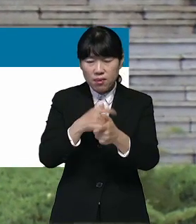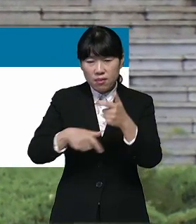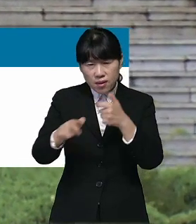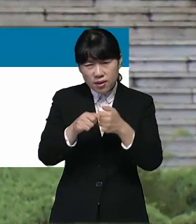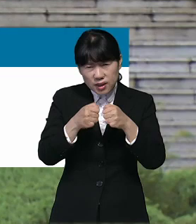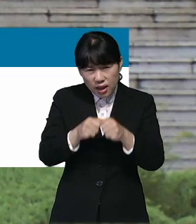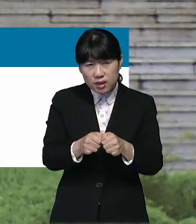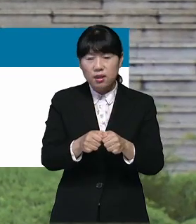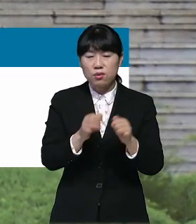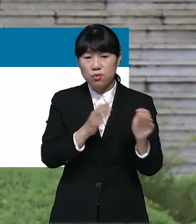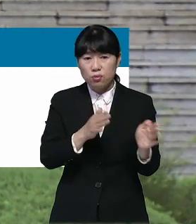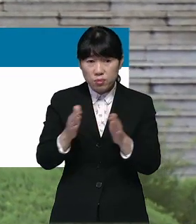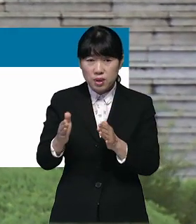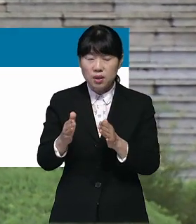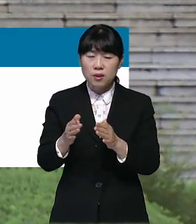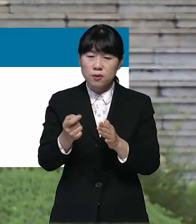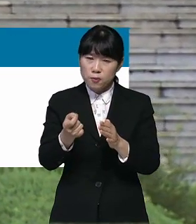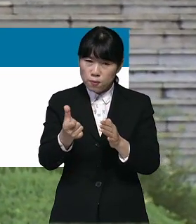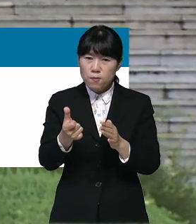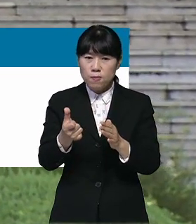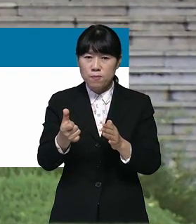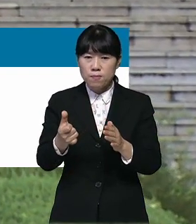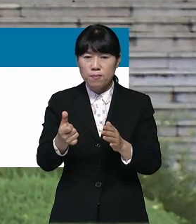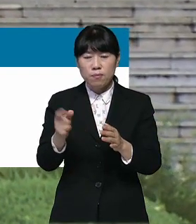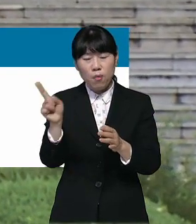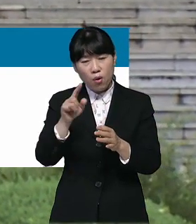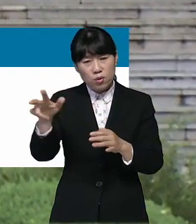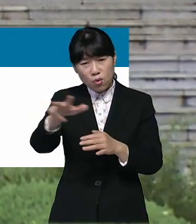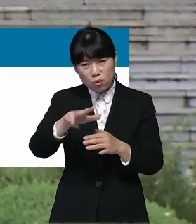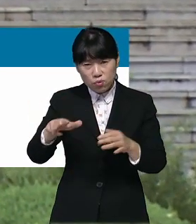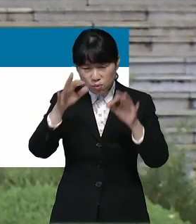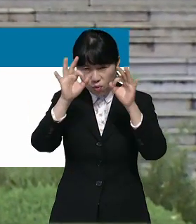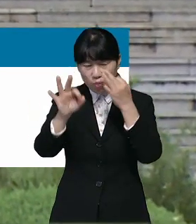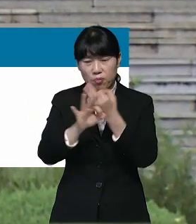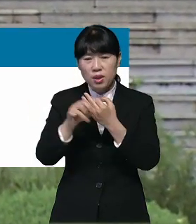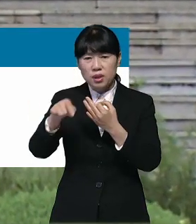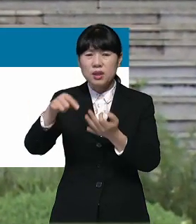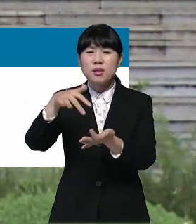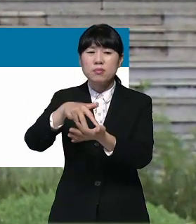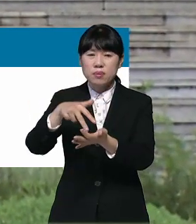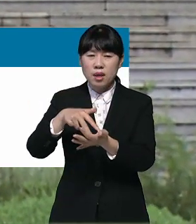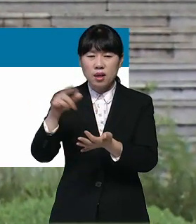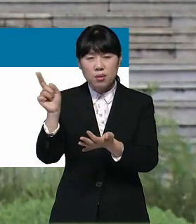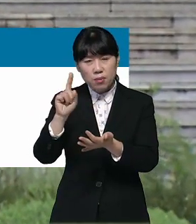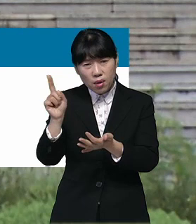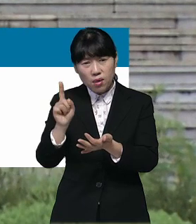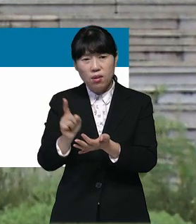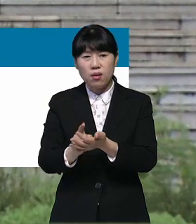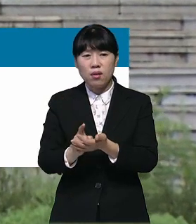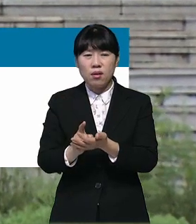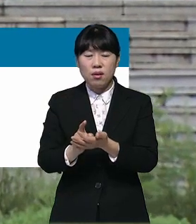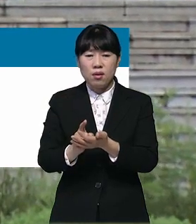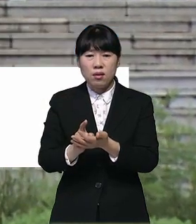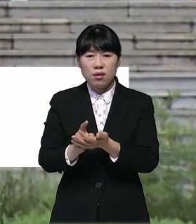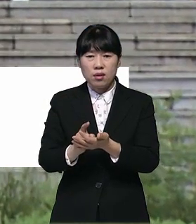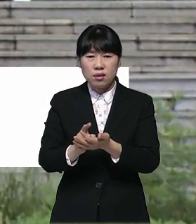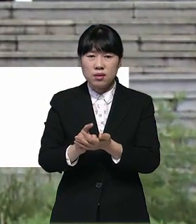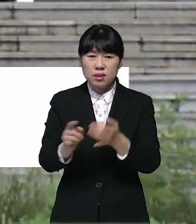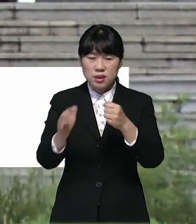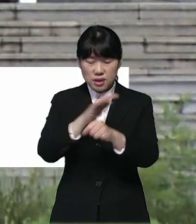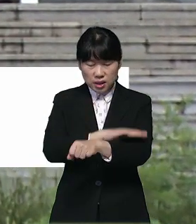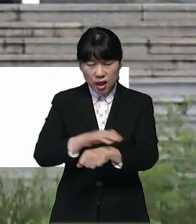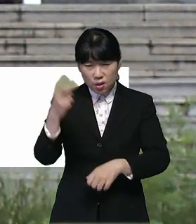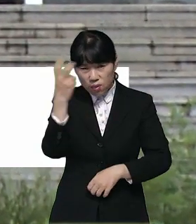거고 필요를 열어준 거여서 전국적으로 어떻게 보면 그런 부분에서 좀 체계적인